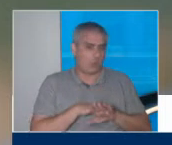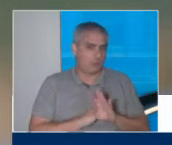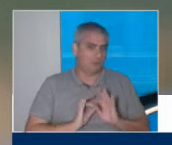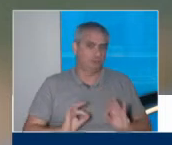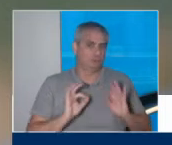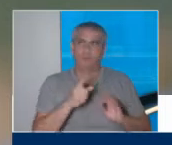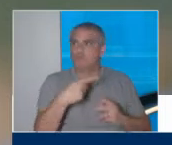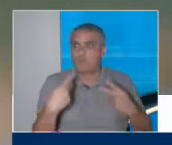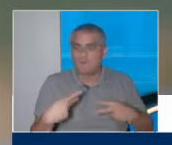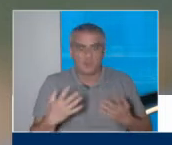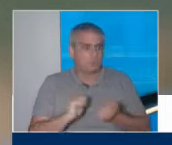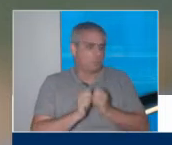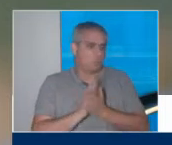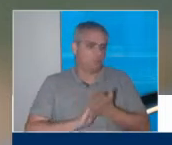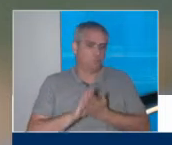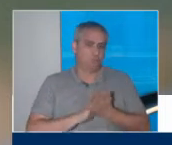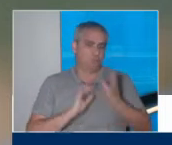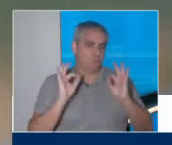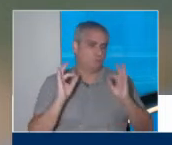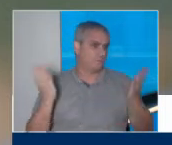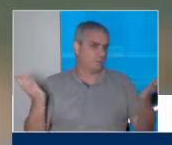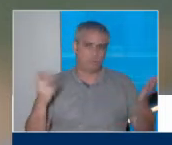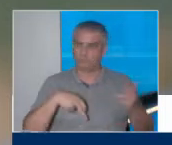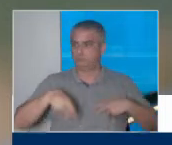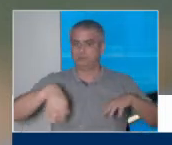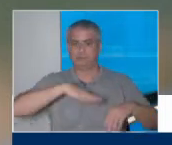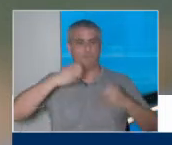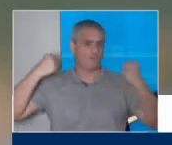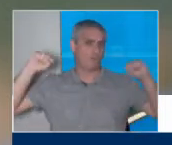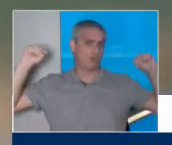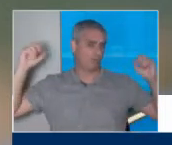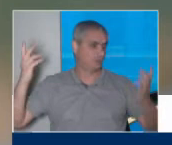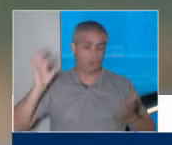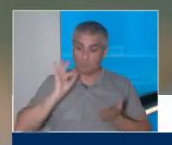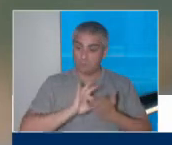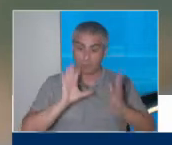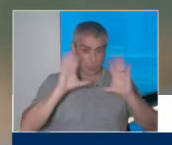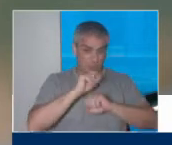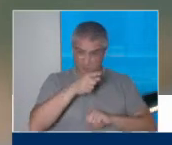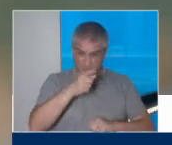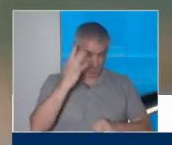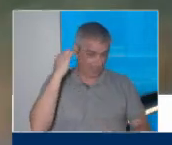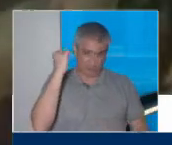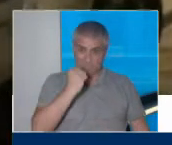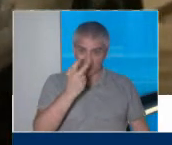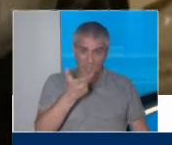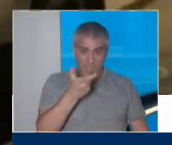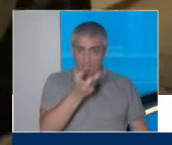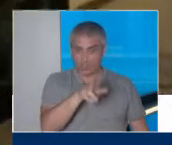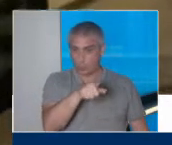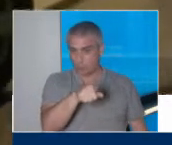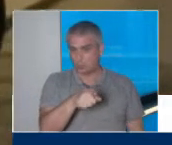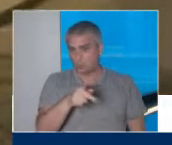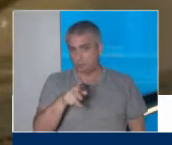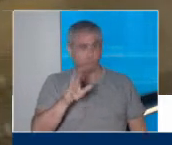שהוא חושש ממשהו, כי פשוט הוא הלך חופשי, בעצם העובדה בליל הרצח שלו הוא ממש ישב בתוך האוטו